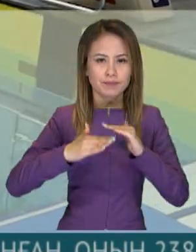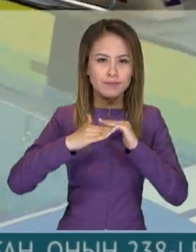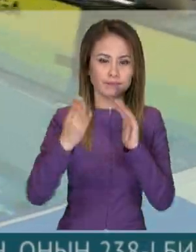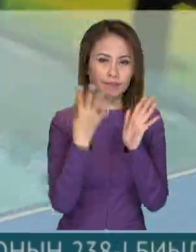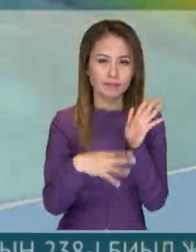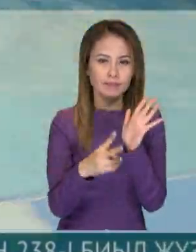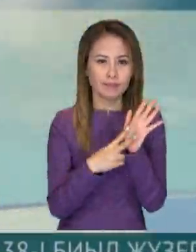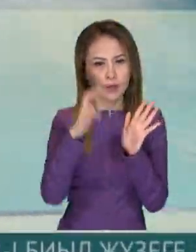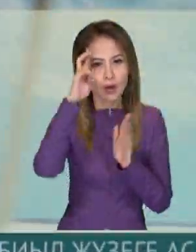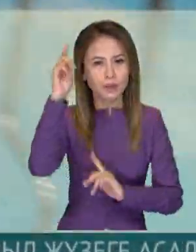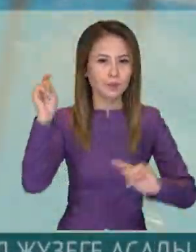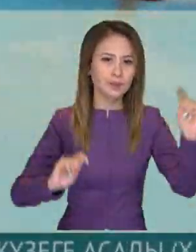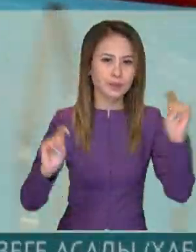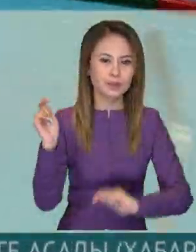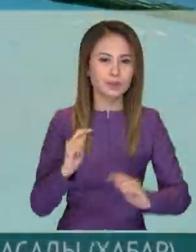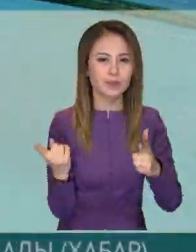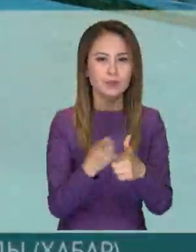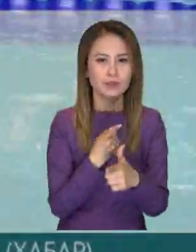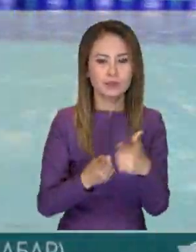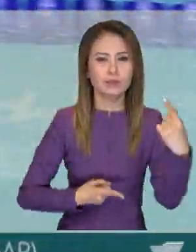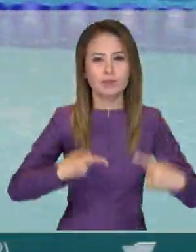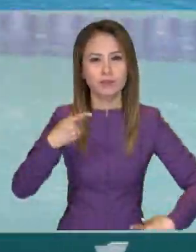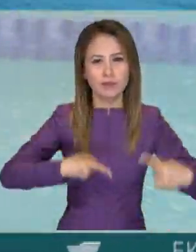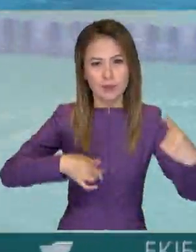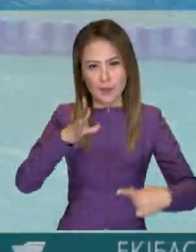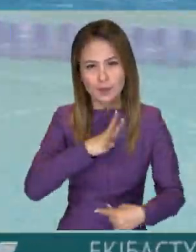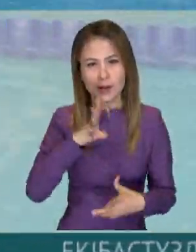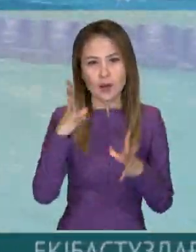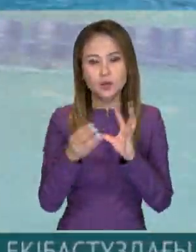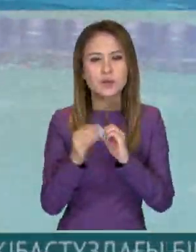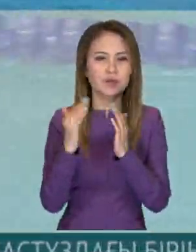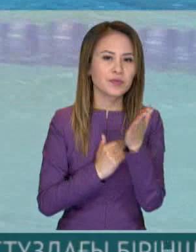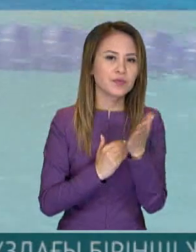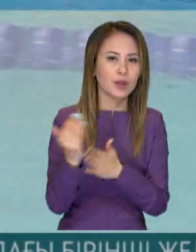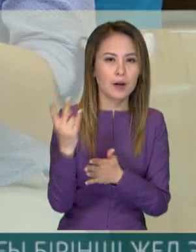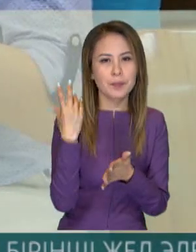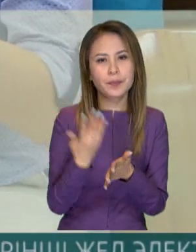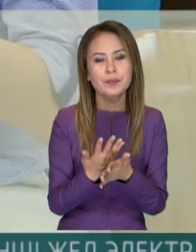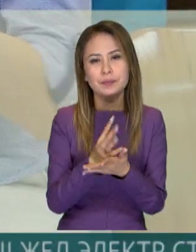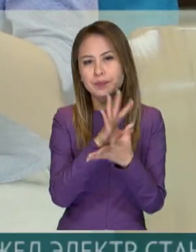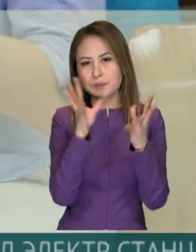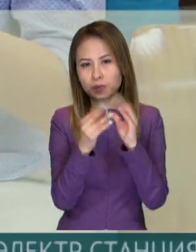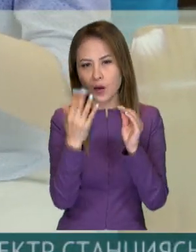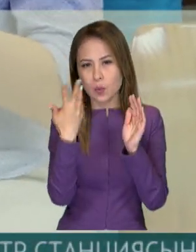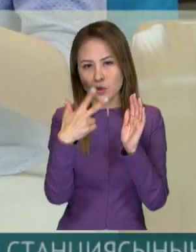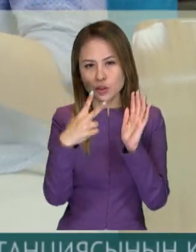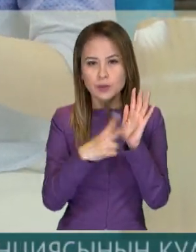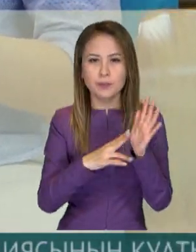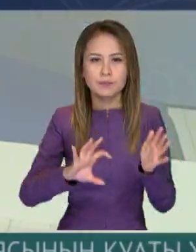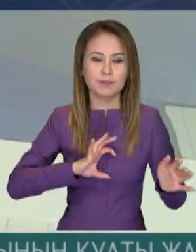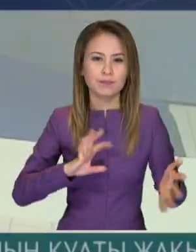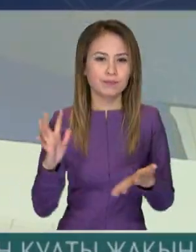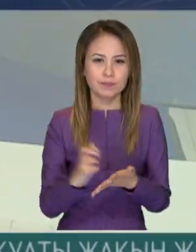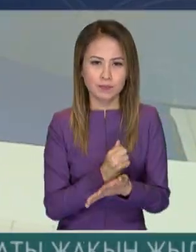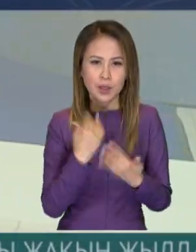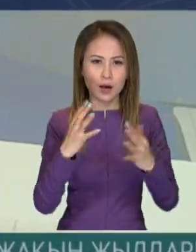әлемнің 47 елінен келген үздік спортшылармен бақ сынасты. Нәтижесінде жоғары деңгейде өнер көрсетіп, құрама жалпы есепте 37 медальға